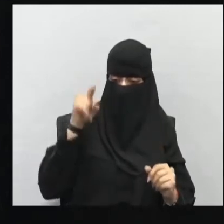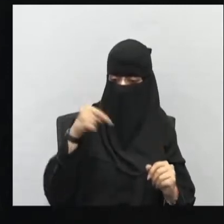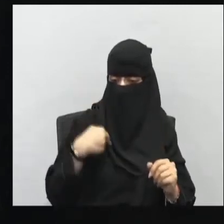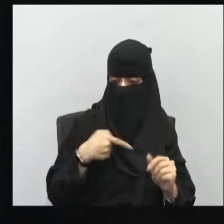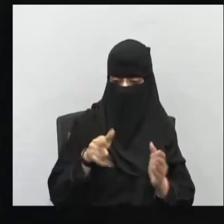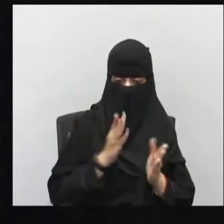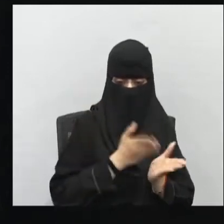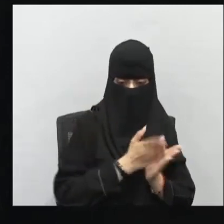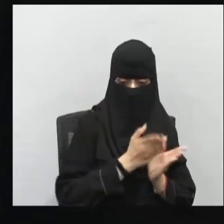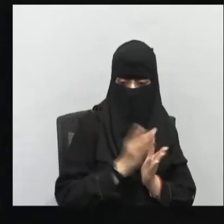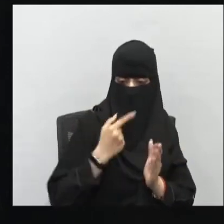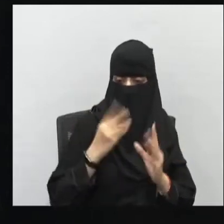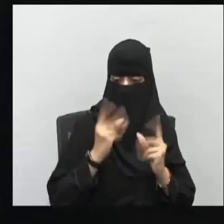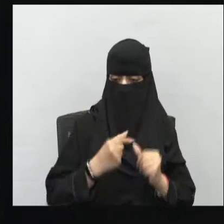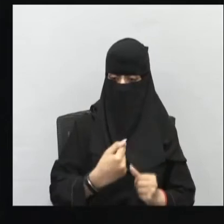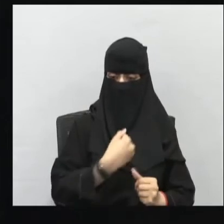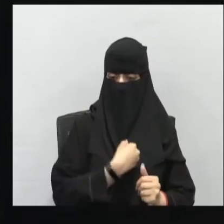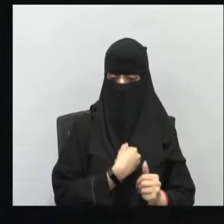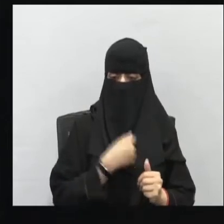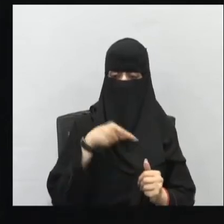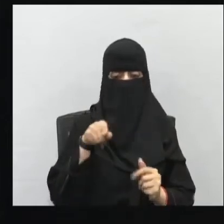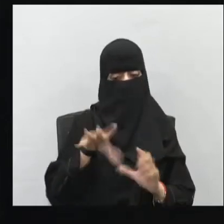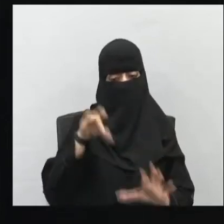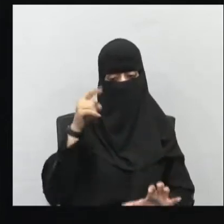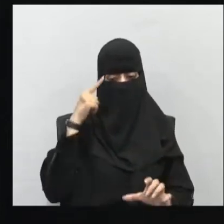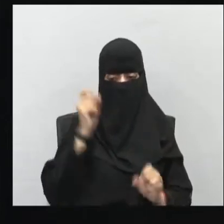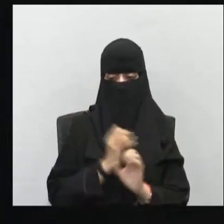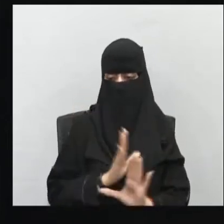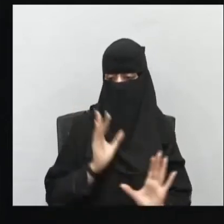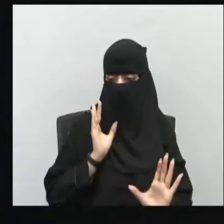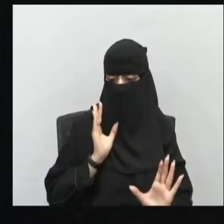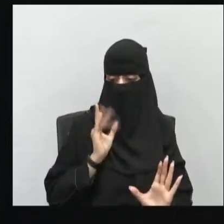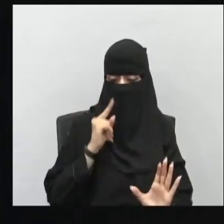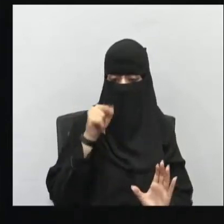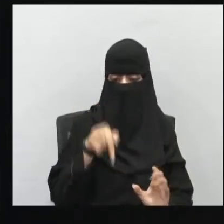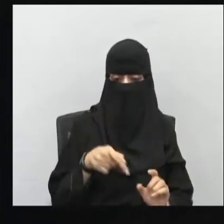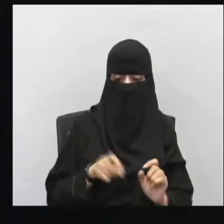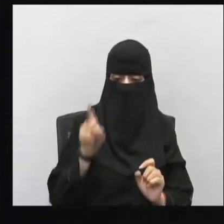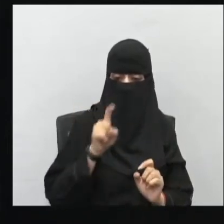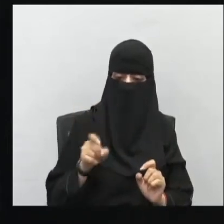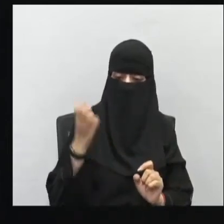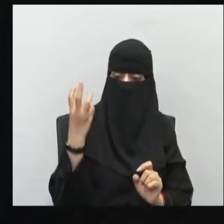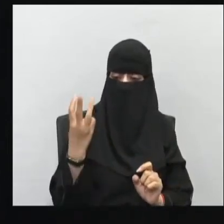أو النماذج أو كلاهما معا، لكم الخيار. خلاص يلا، سؤال 3،